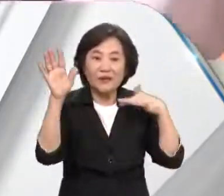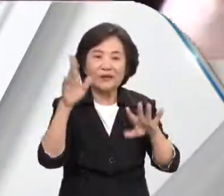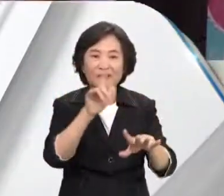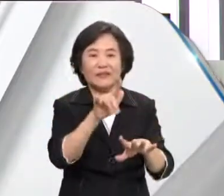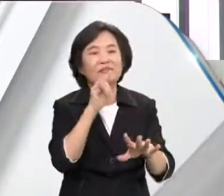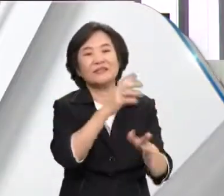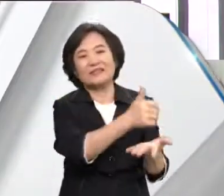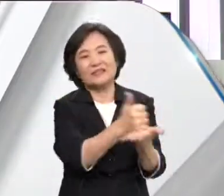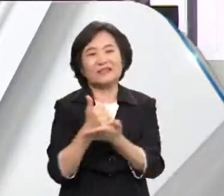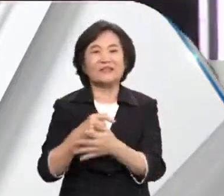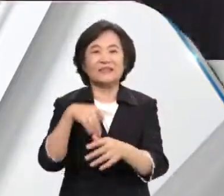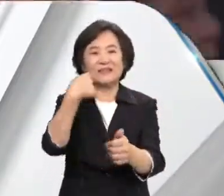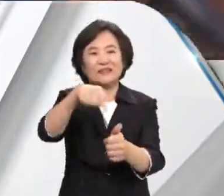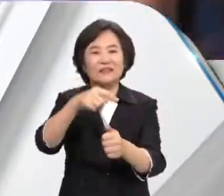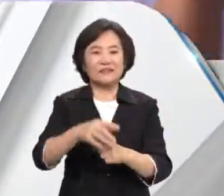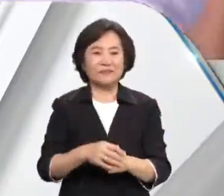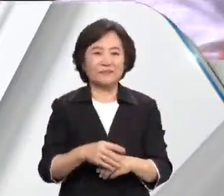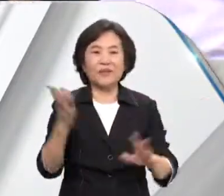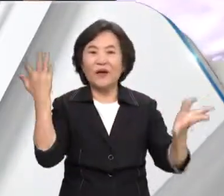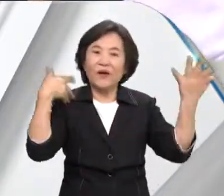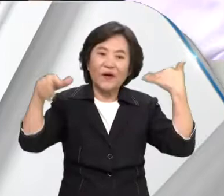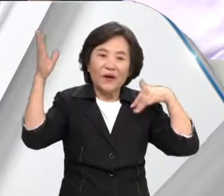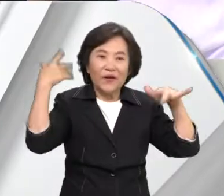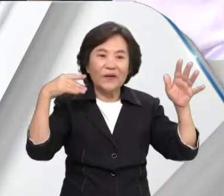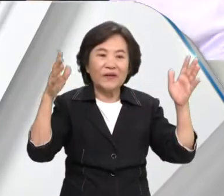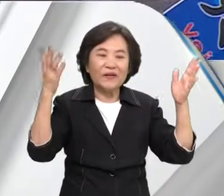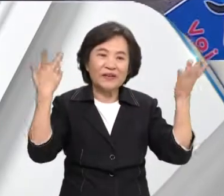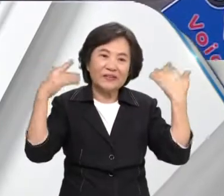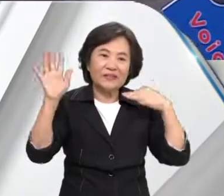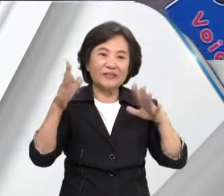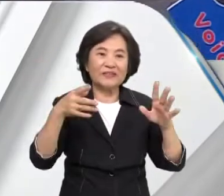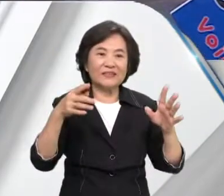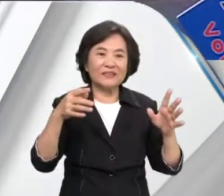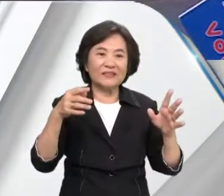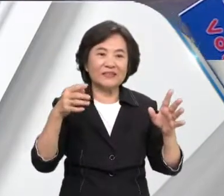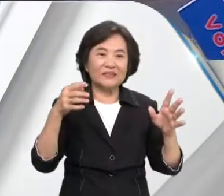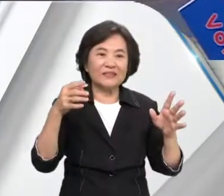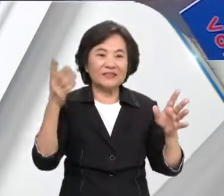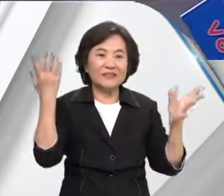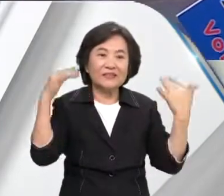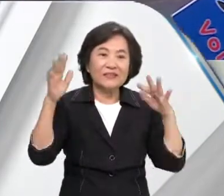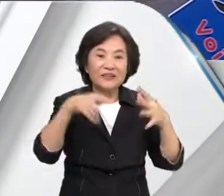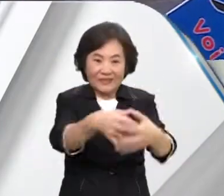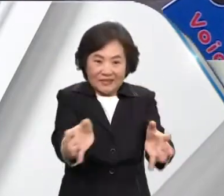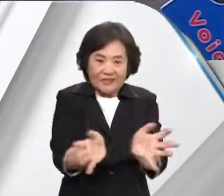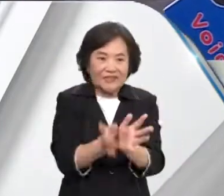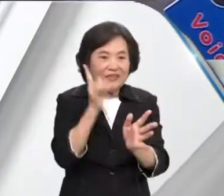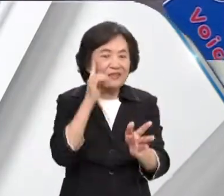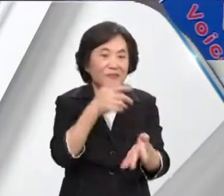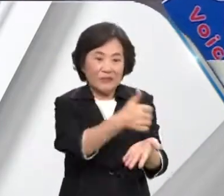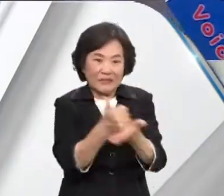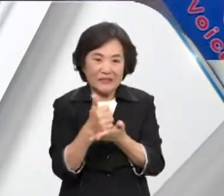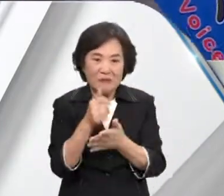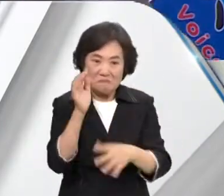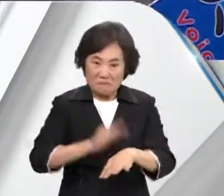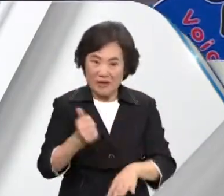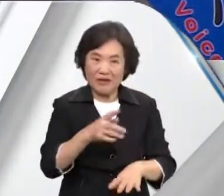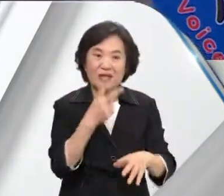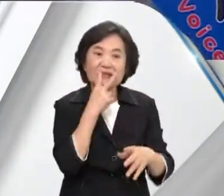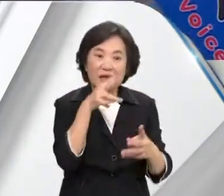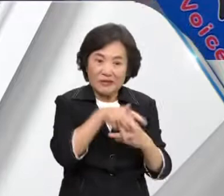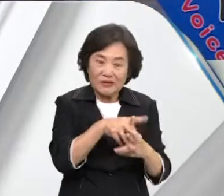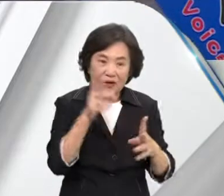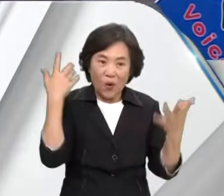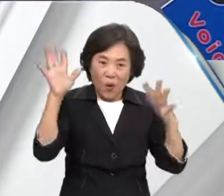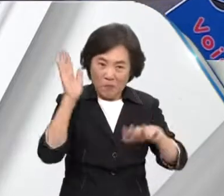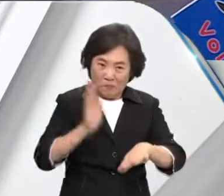来跳。 有氧派对哈，他也是邀请到我们的那个亚洲哈，亚洲啦有